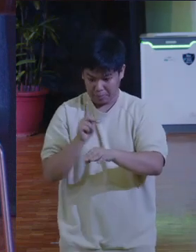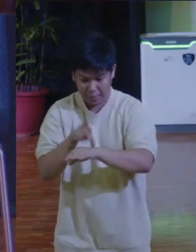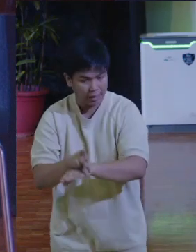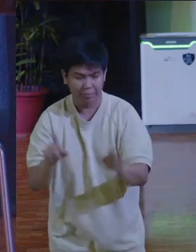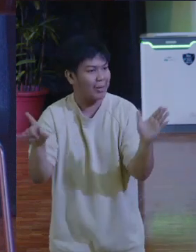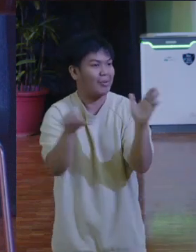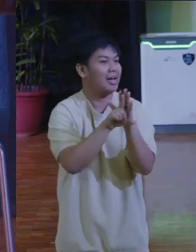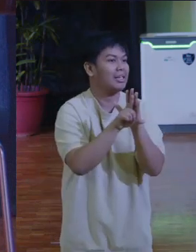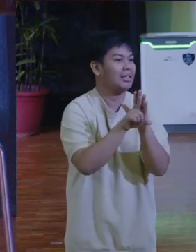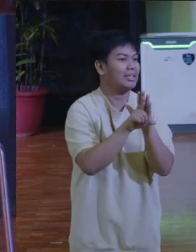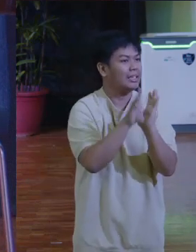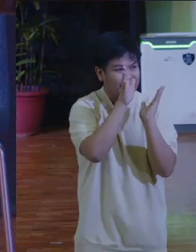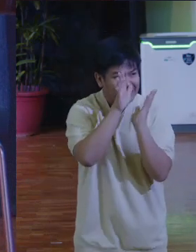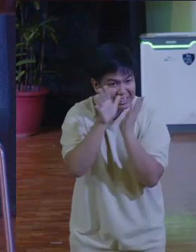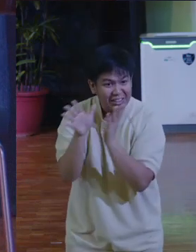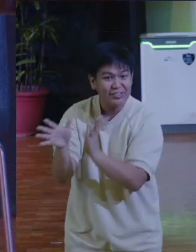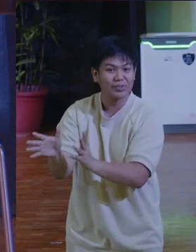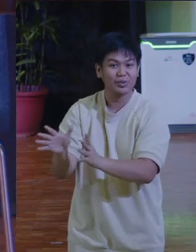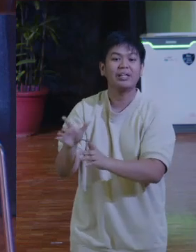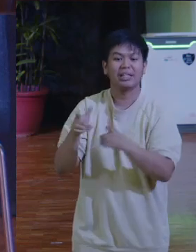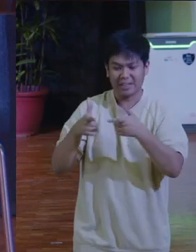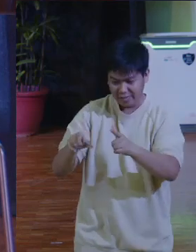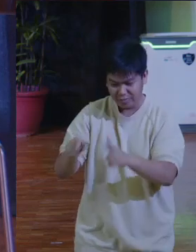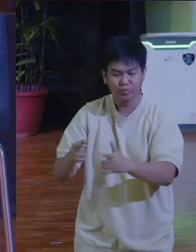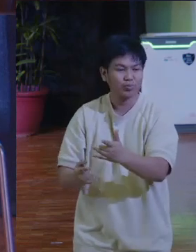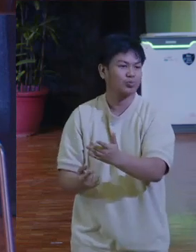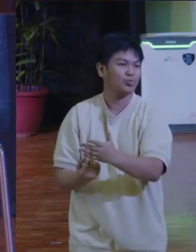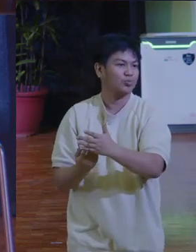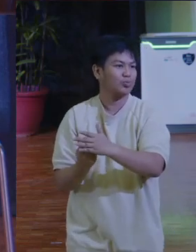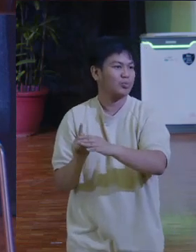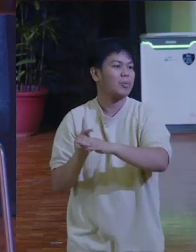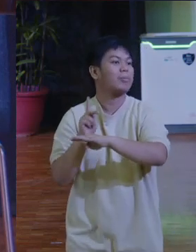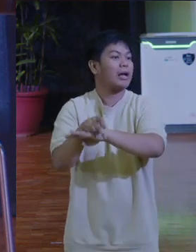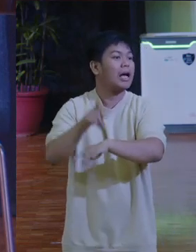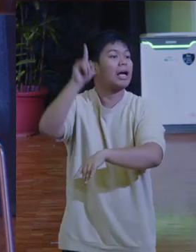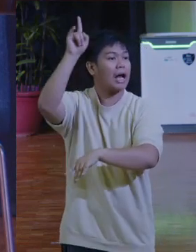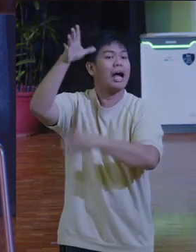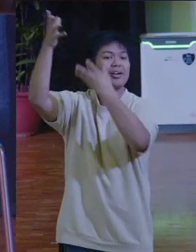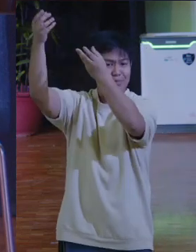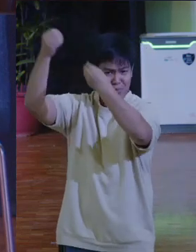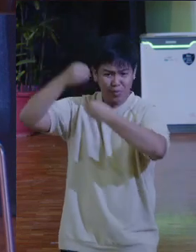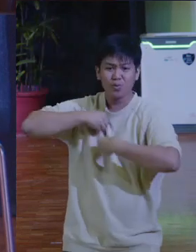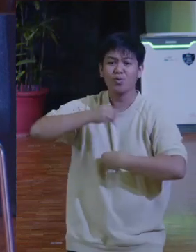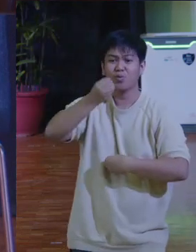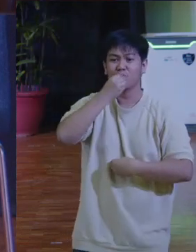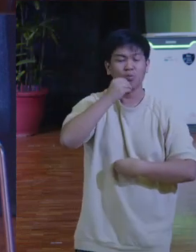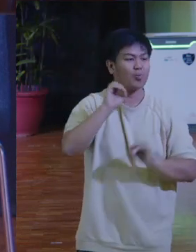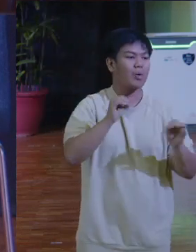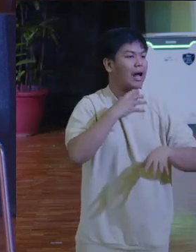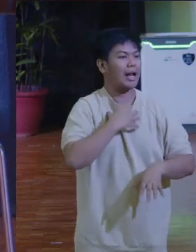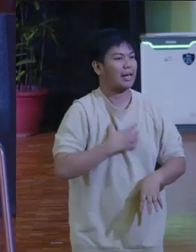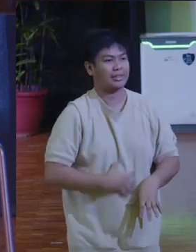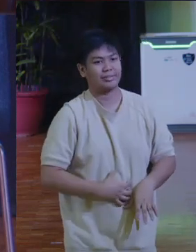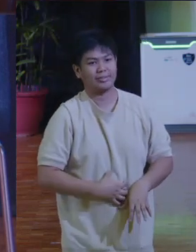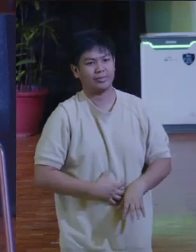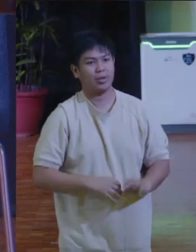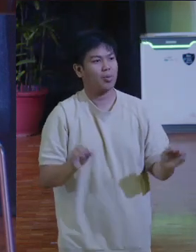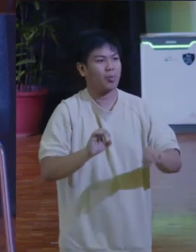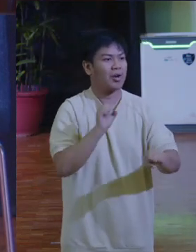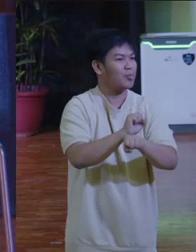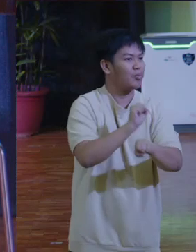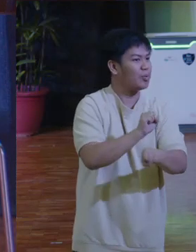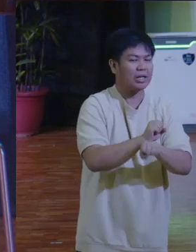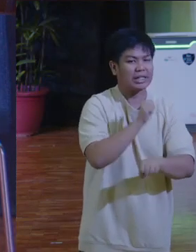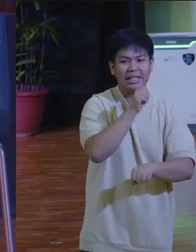lupa. 50th year, ipapahinga nila ulit ang lupa. Pero magpo-provide ng Diyos sa kanila para hindi sila kailangan magtrabaho at